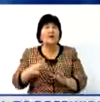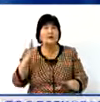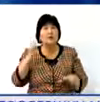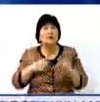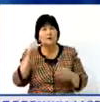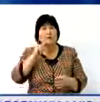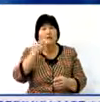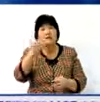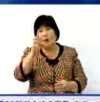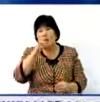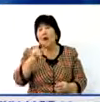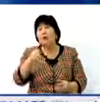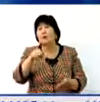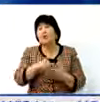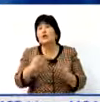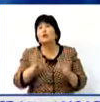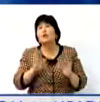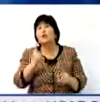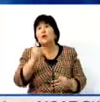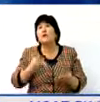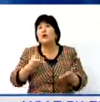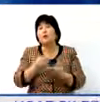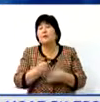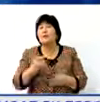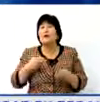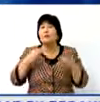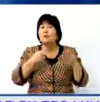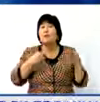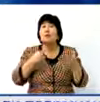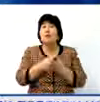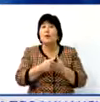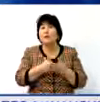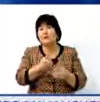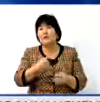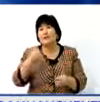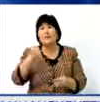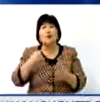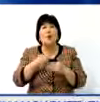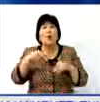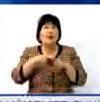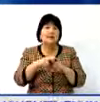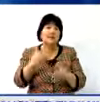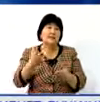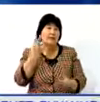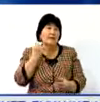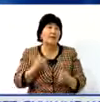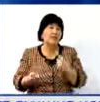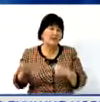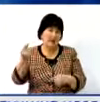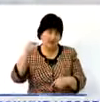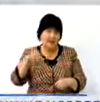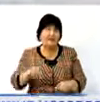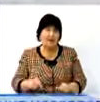счет государства. От участников требуется только оплата проезда до места отправления в Германию, то есть до Астаны или Алматы и обратно.